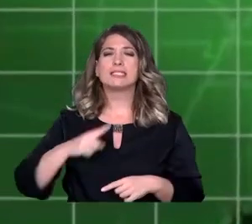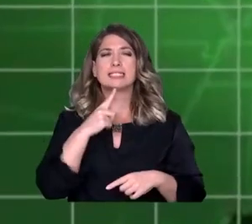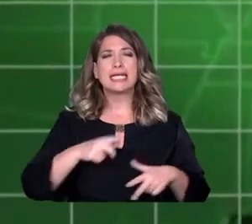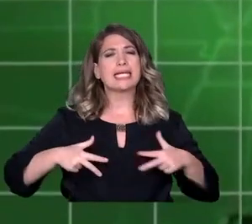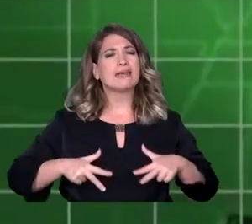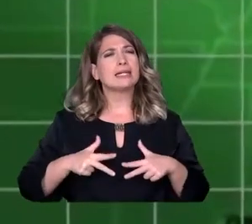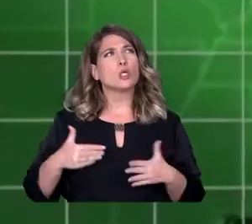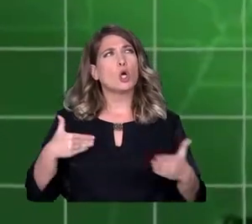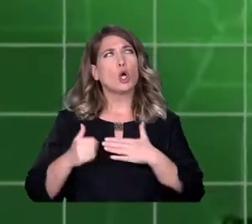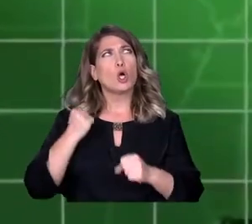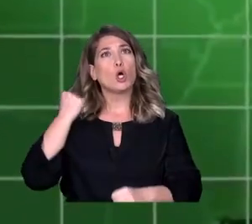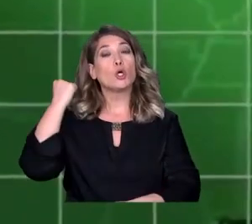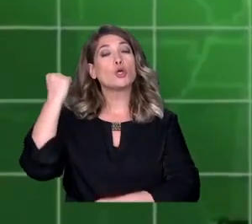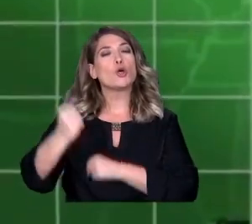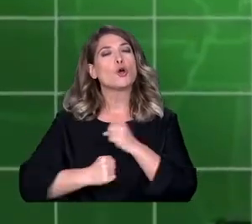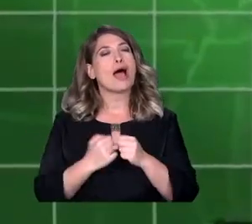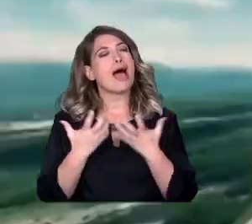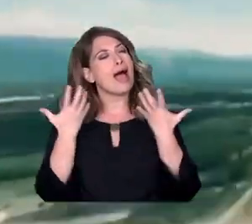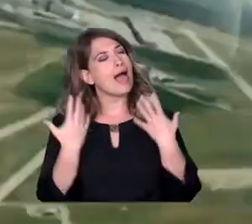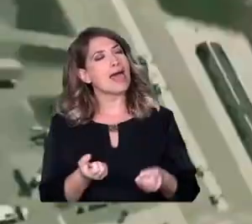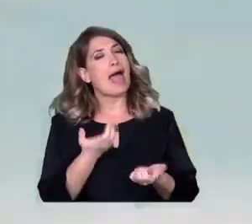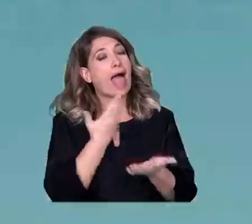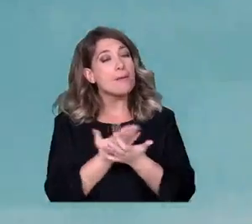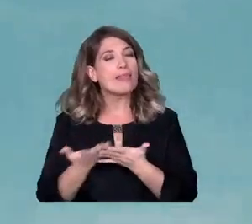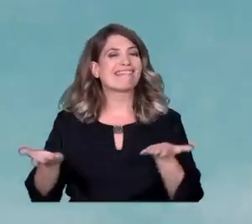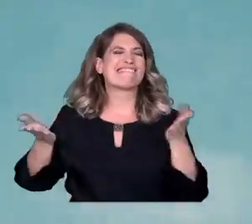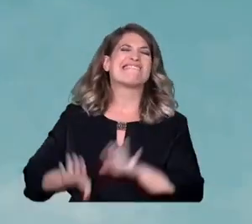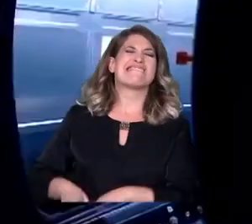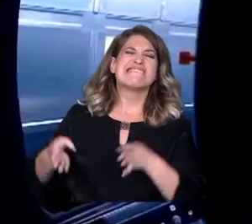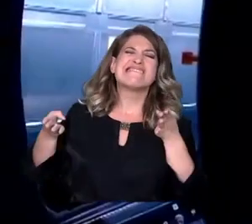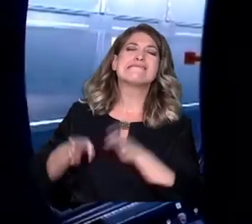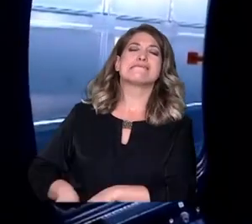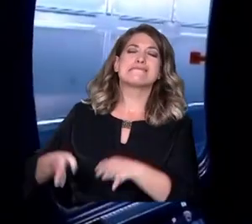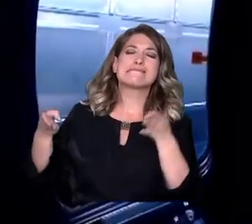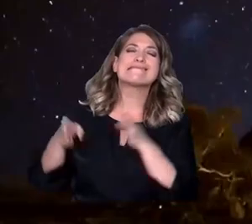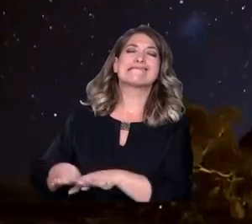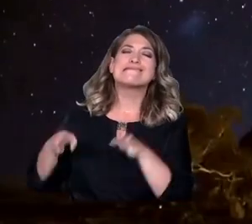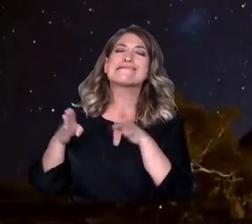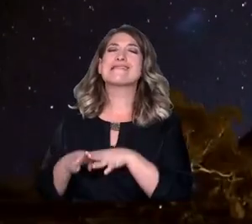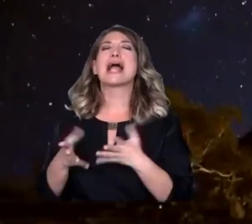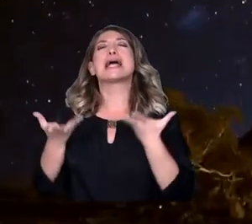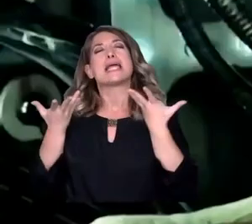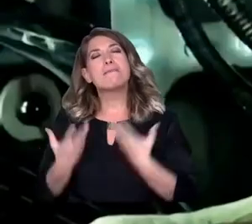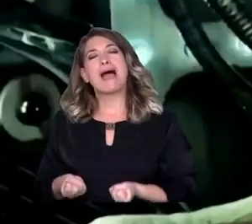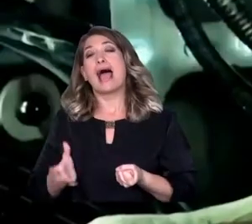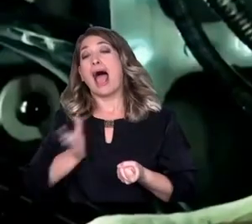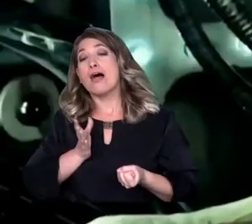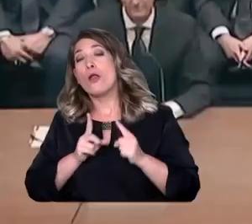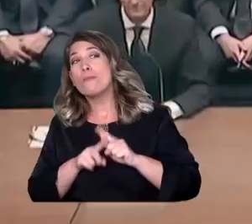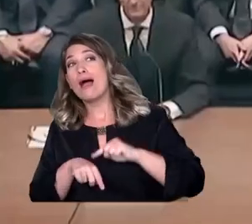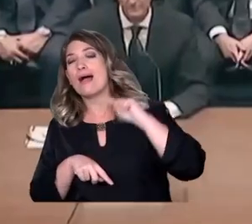δεκαετίες κρύβει στοιχεία και αποδείξεις για εξωγήινους. Αναφέρθηκε ακόμα και σχέδιο δημιουργίας ανθρώπων υβριδίων με